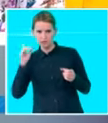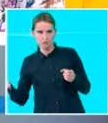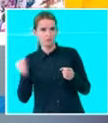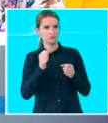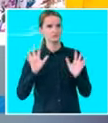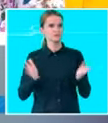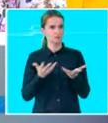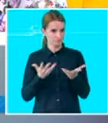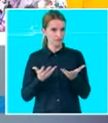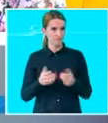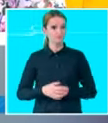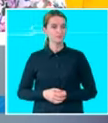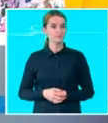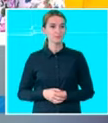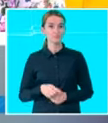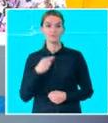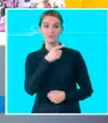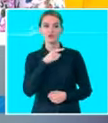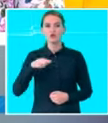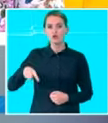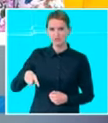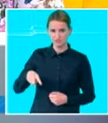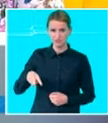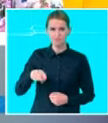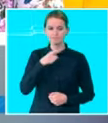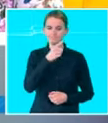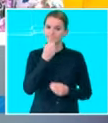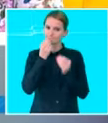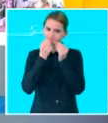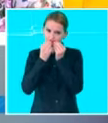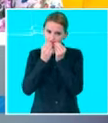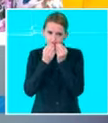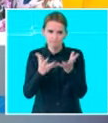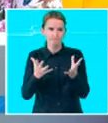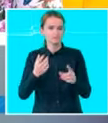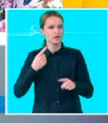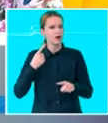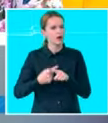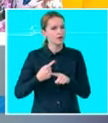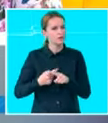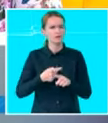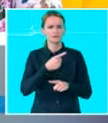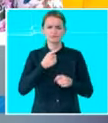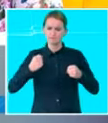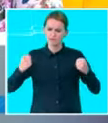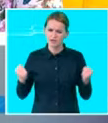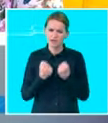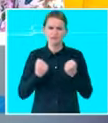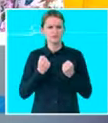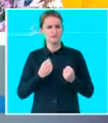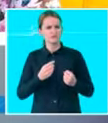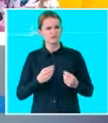изключителен характер, с едно завидно упорство, когато е убеден в тезите си и присъствието си, с много